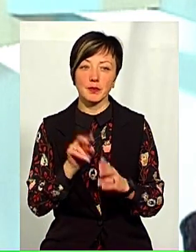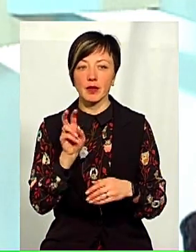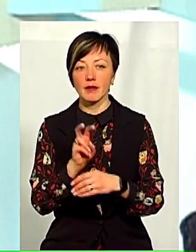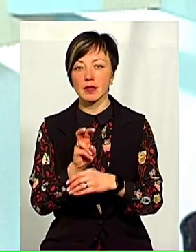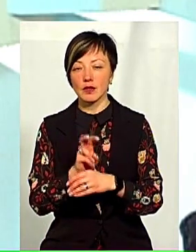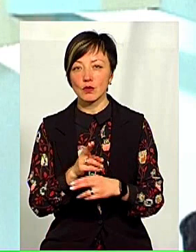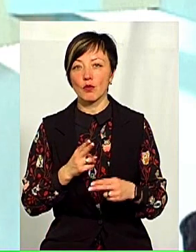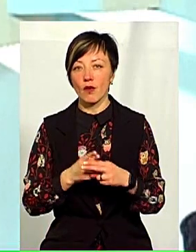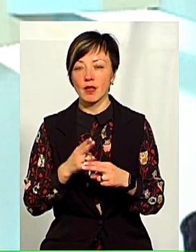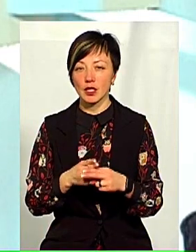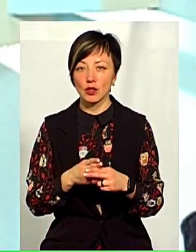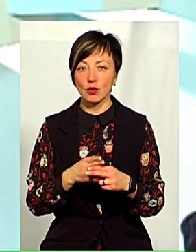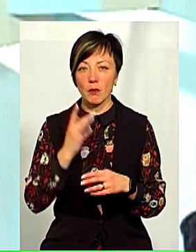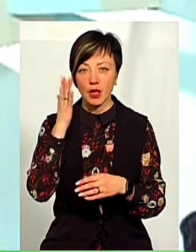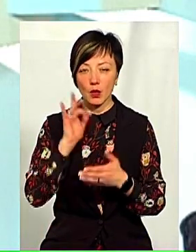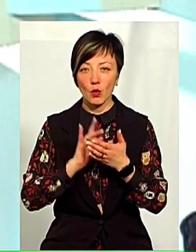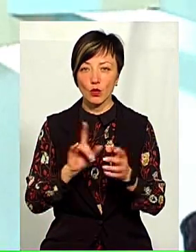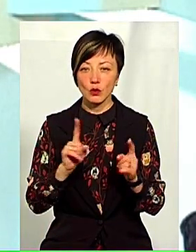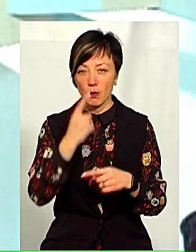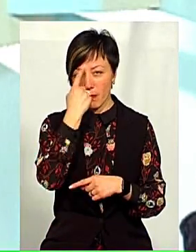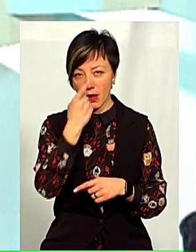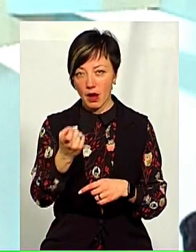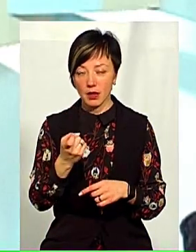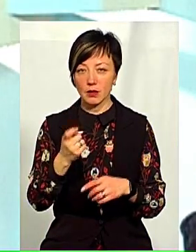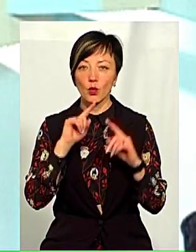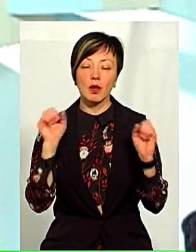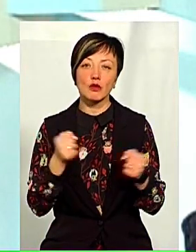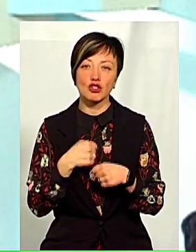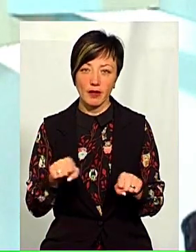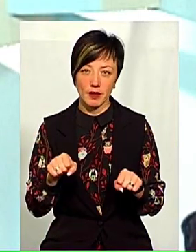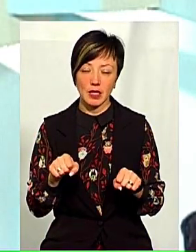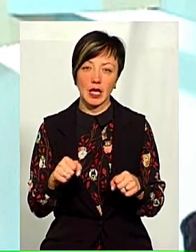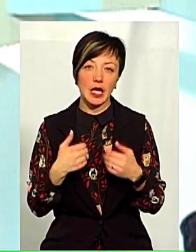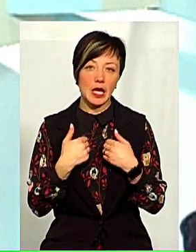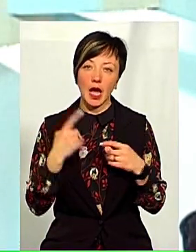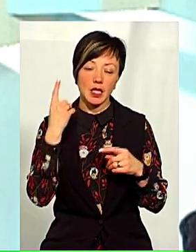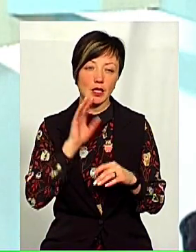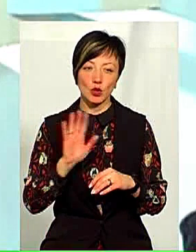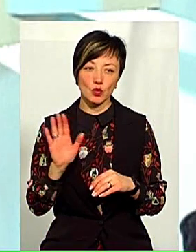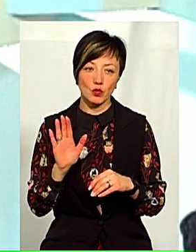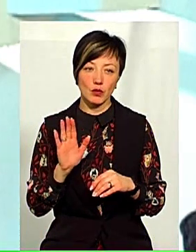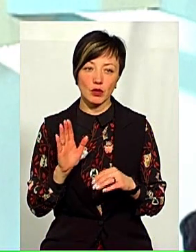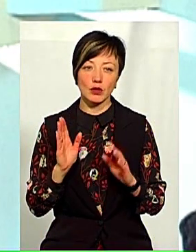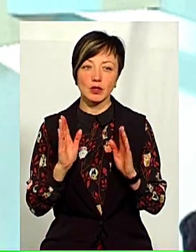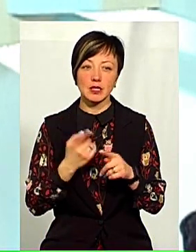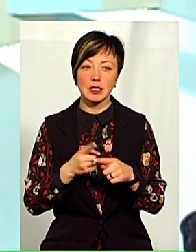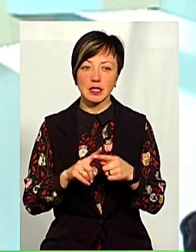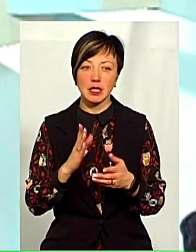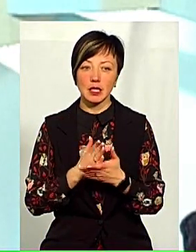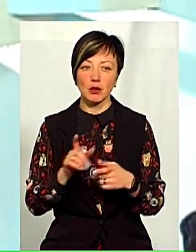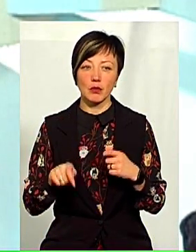відвідування з профілактичною метою, для того, щоб попередити, унеможливити, то я не думаю, що це є